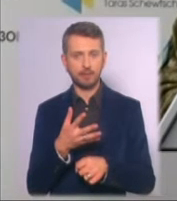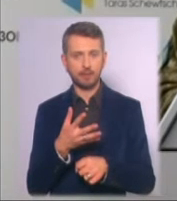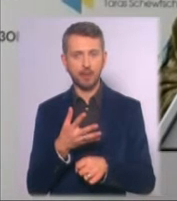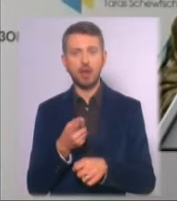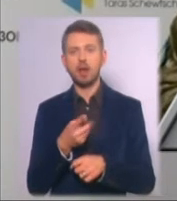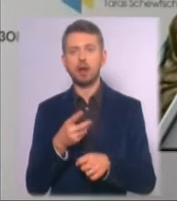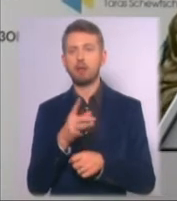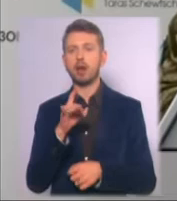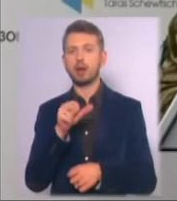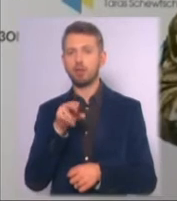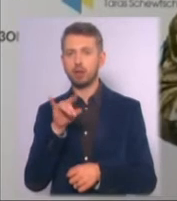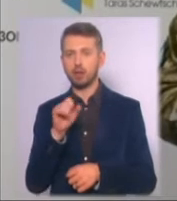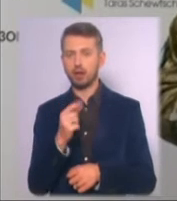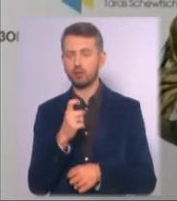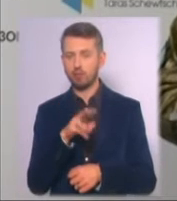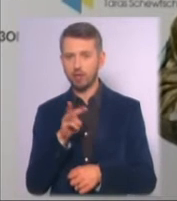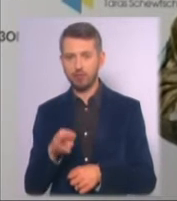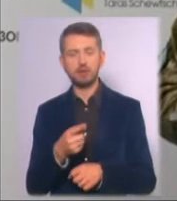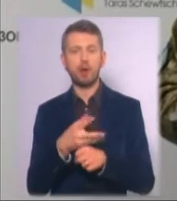гармати рапіра 100 мм, гаубиці